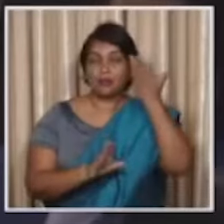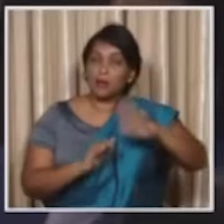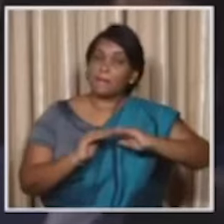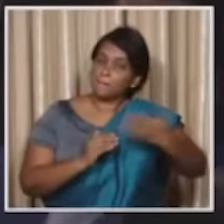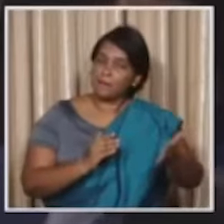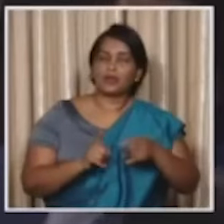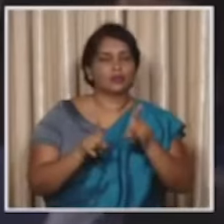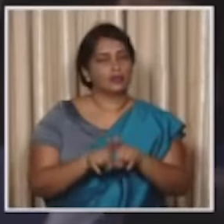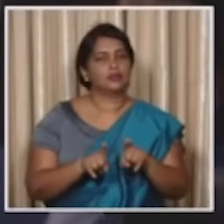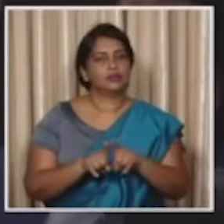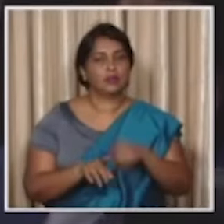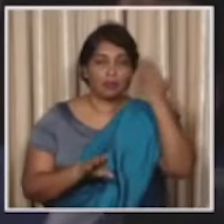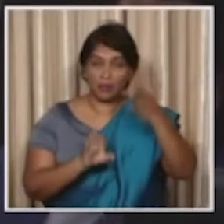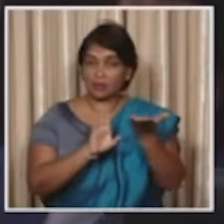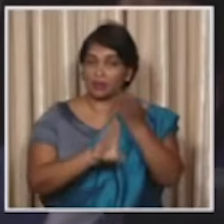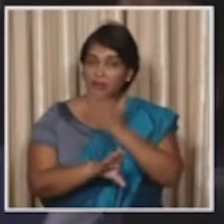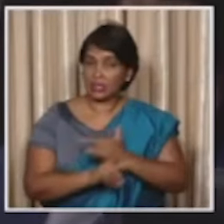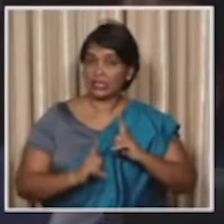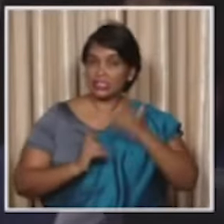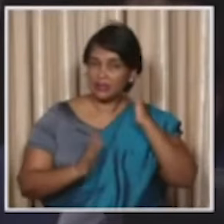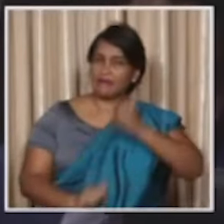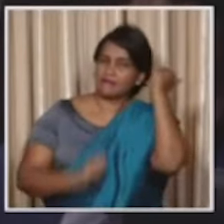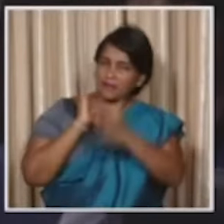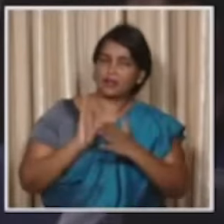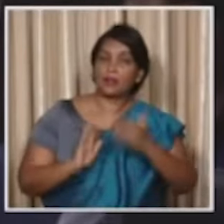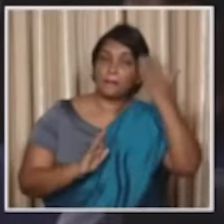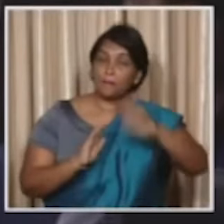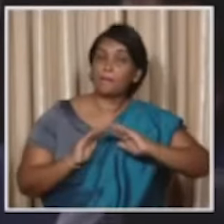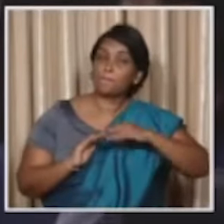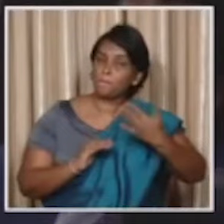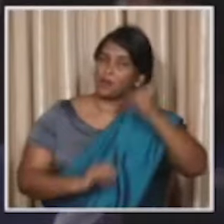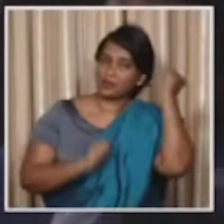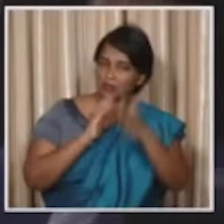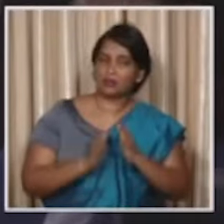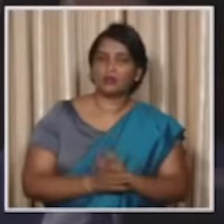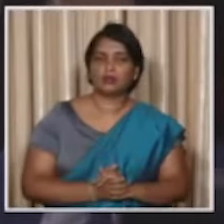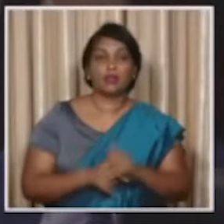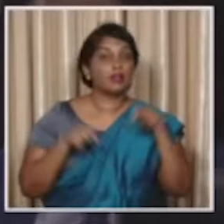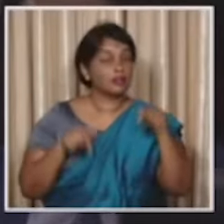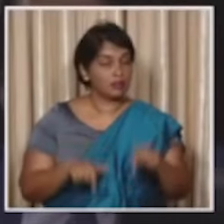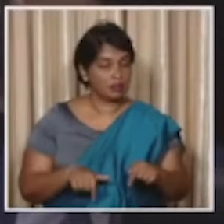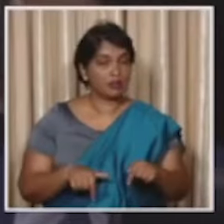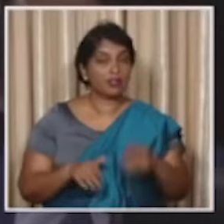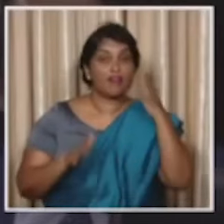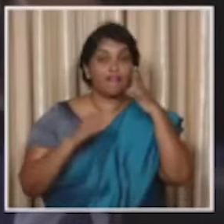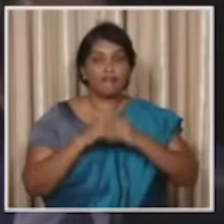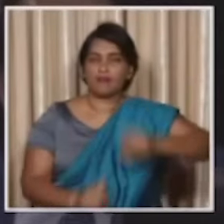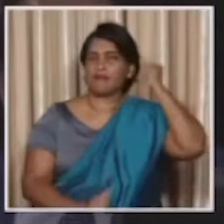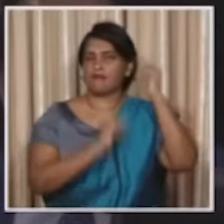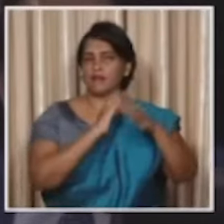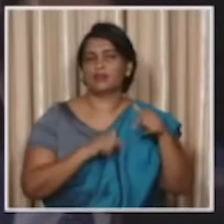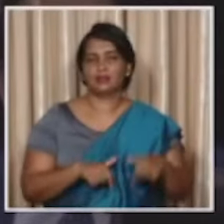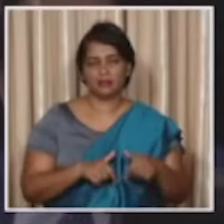කෙරුවා මරණයෙන් ඉස්සෙල්ලත් කෙරුවා ජීවත් වෙලා ඉද්දී මරණයෙන් පස්සෙත් කෙරුවා දැන් බිරිඳටත් නින්දා පහස